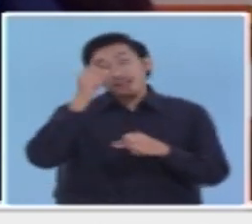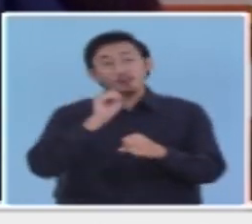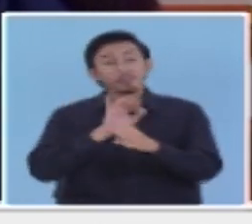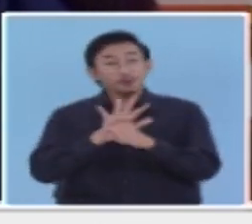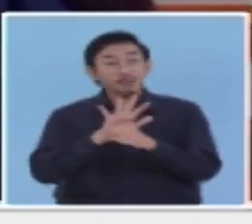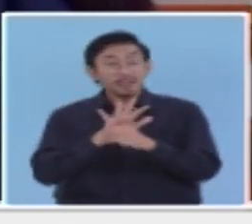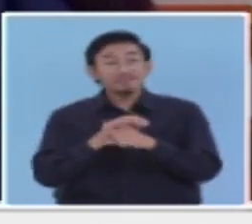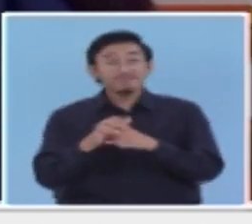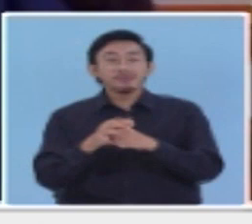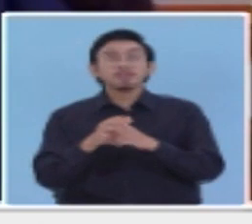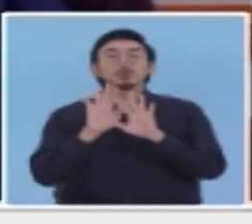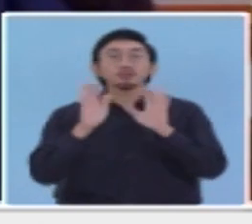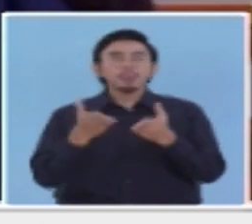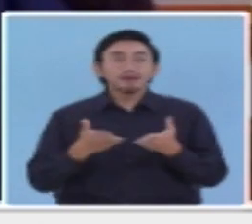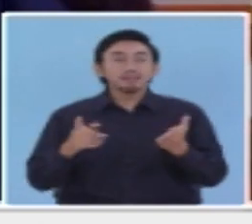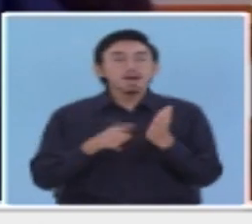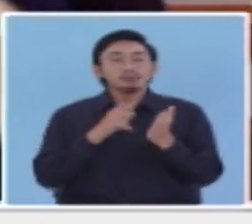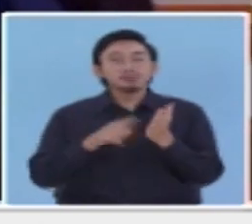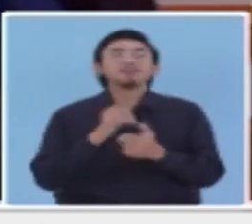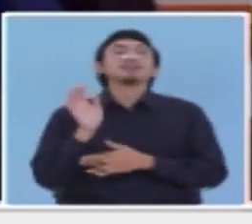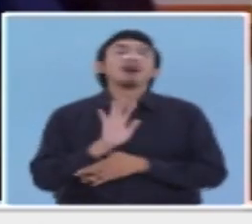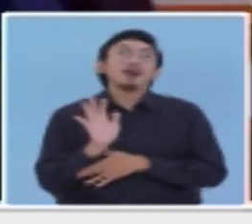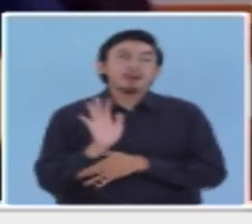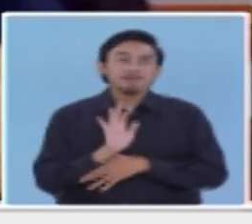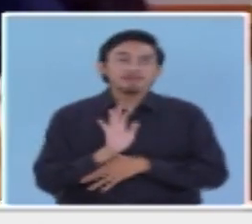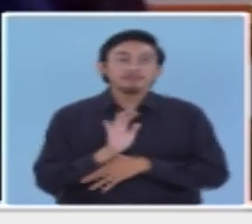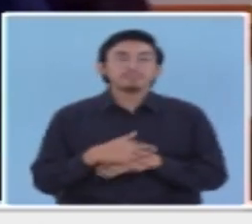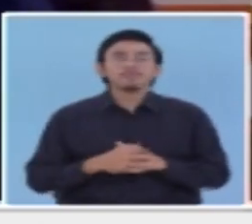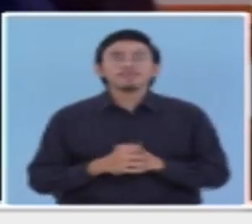isolasi maupun di luar. Misalkan kita ya sudah dianggap